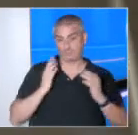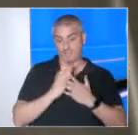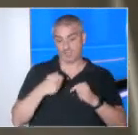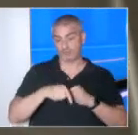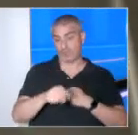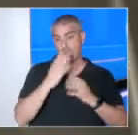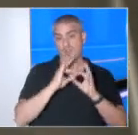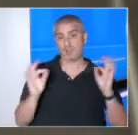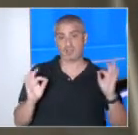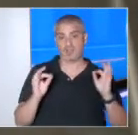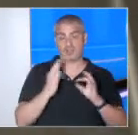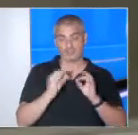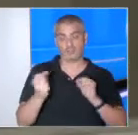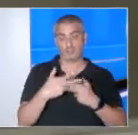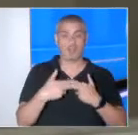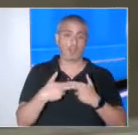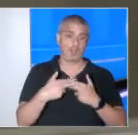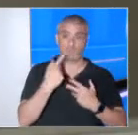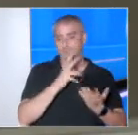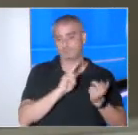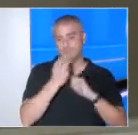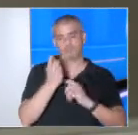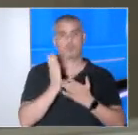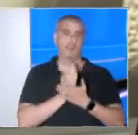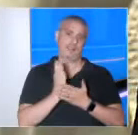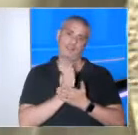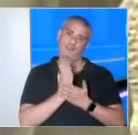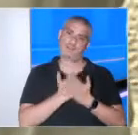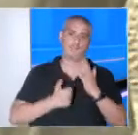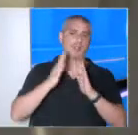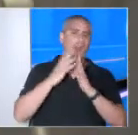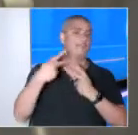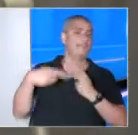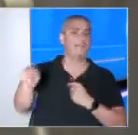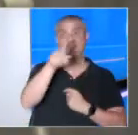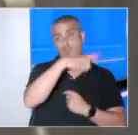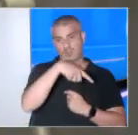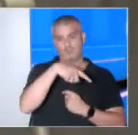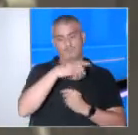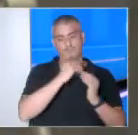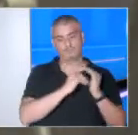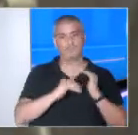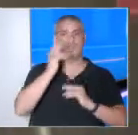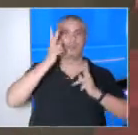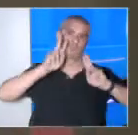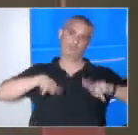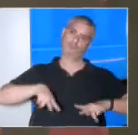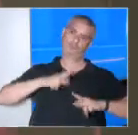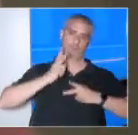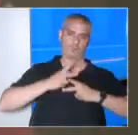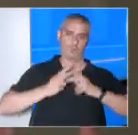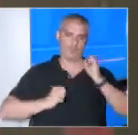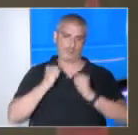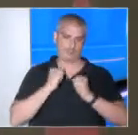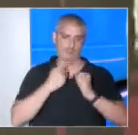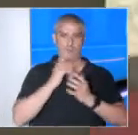השבוע, כבר בשבוע הקרוב. מנגד, הוא יכין את מנהלי בתי החולים לעלייה משמעותית בקרב החולים